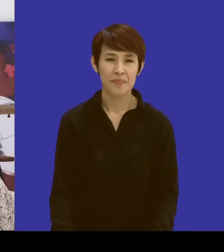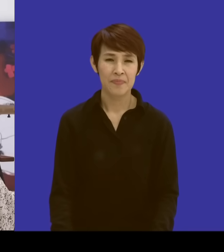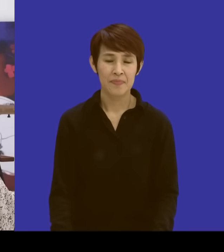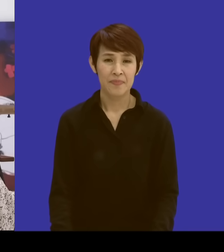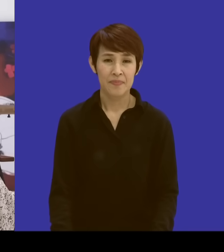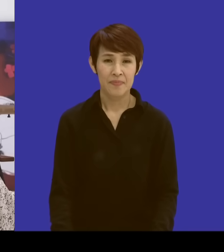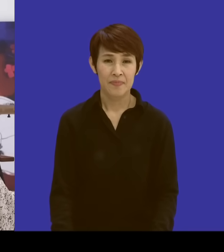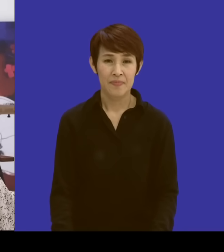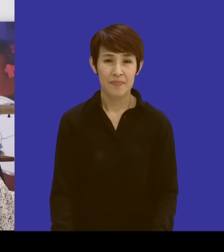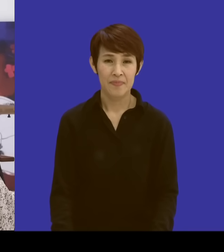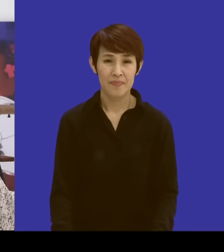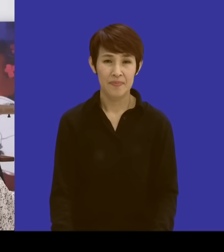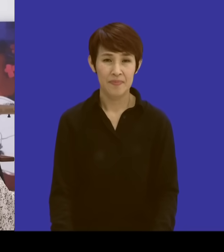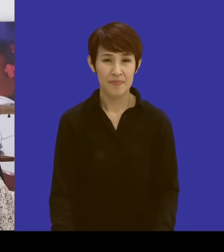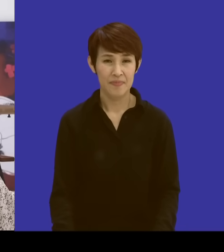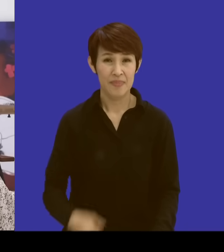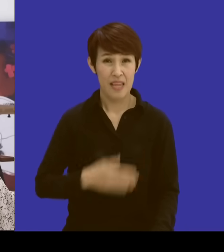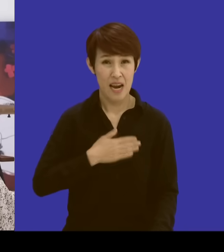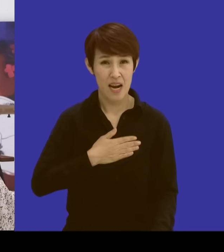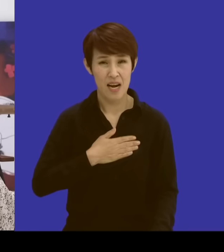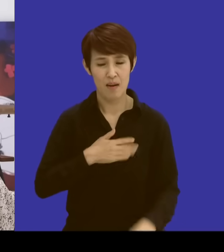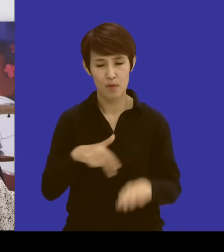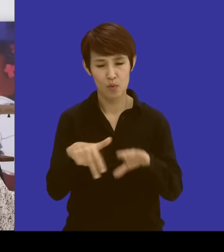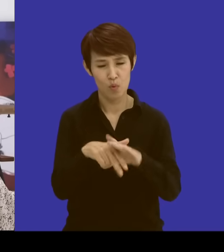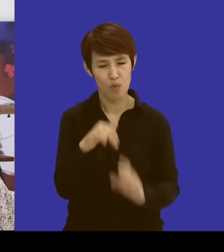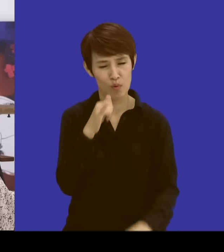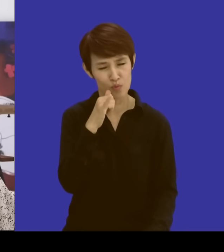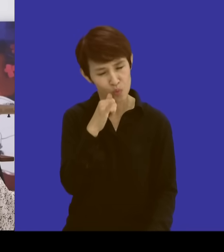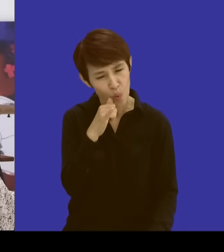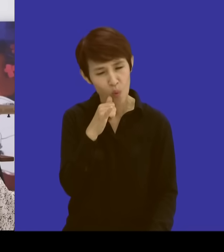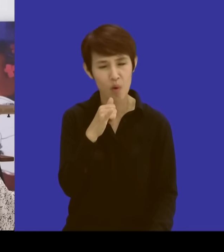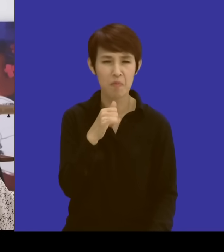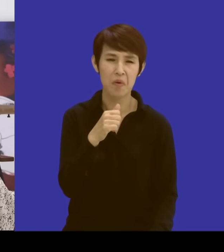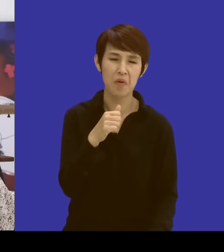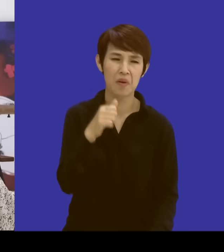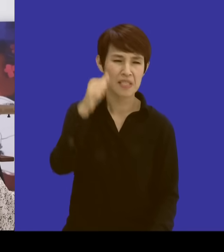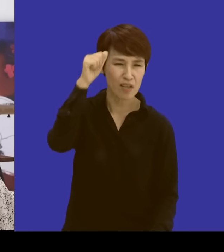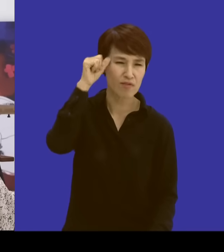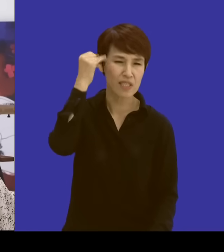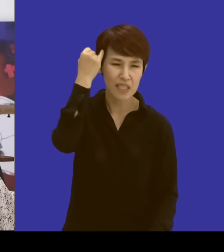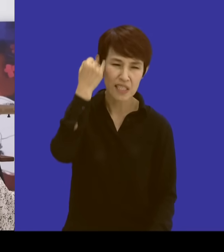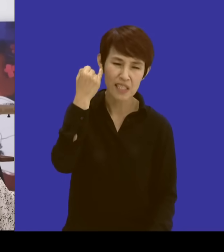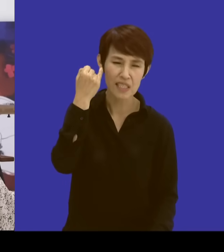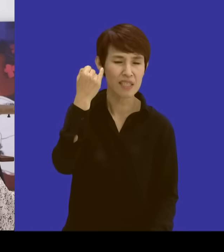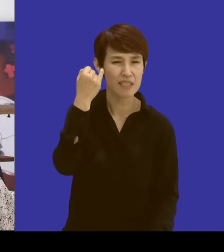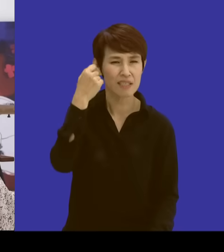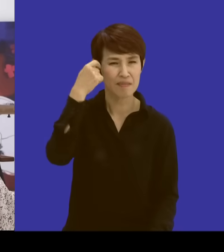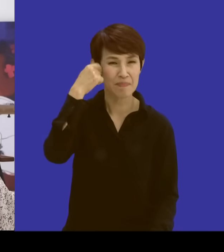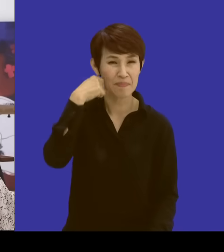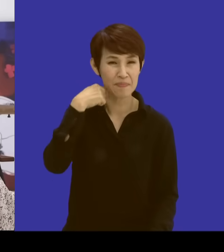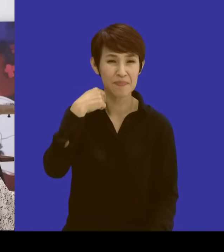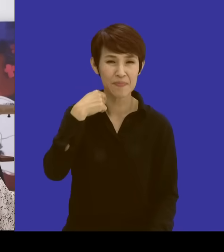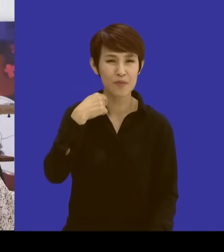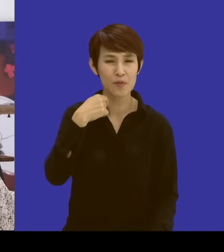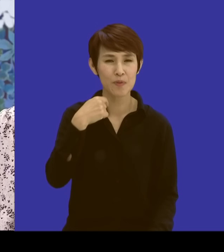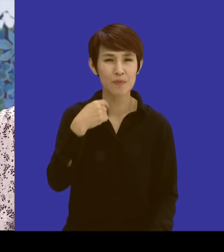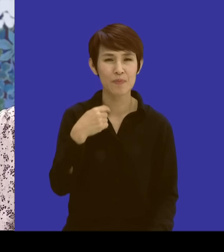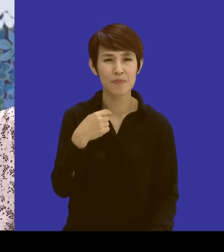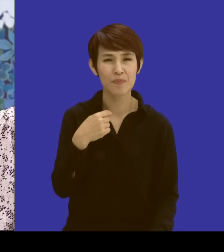저는 사실 오늘 제가 중독이거나 사춘기인데 저는 이제 다른 느낌으로 겪는 사춘기